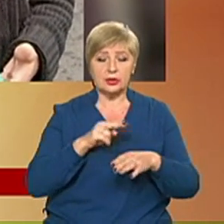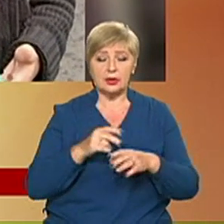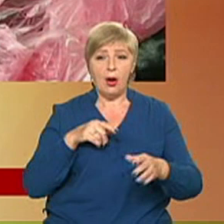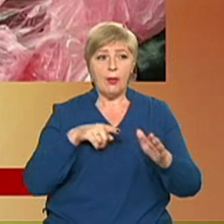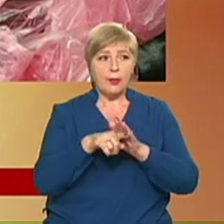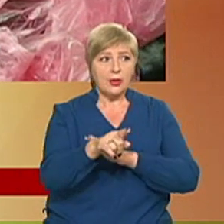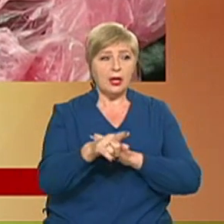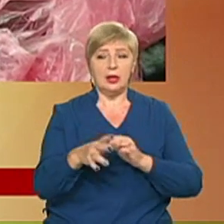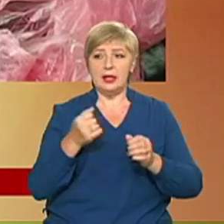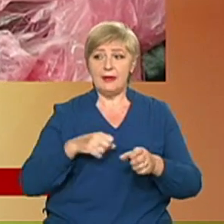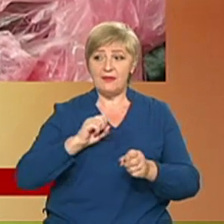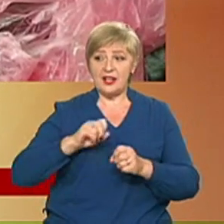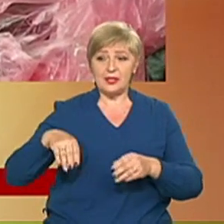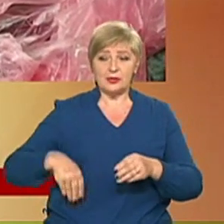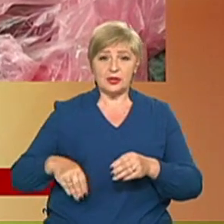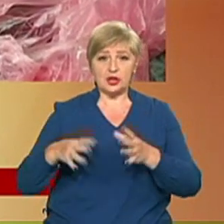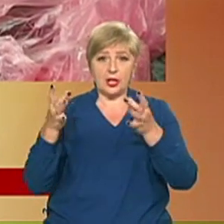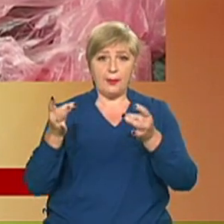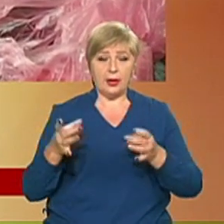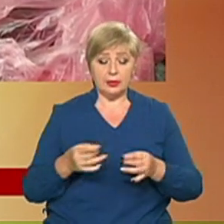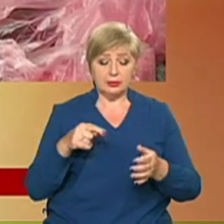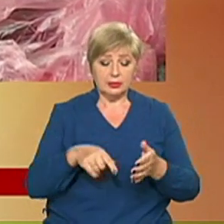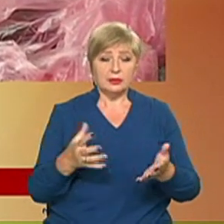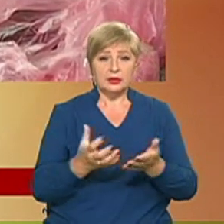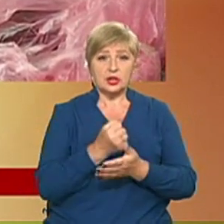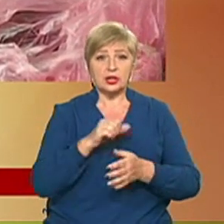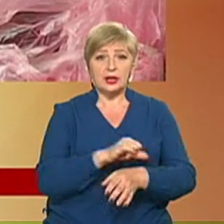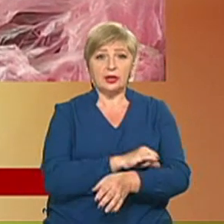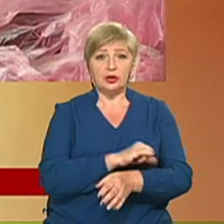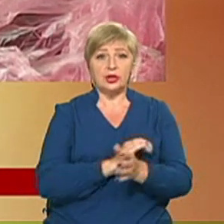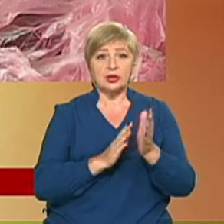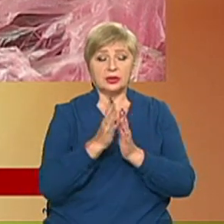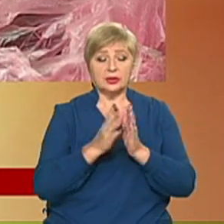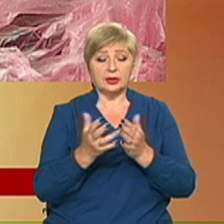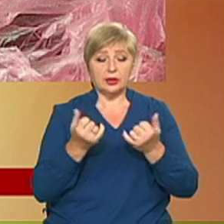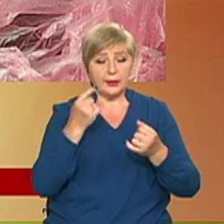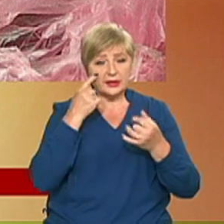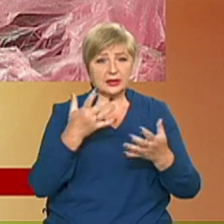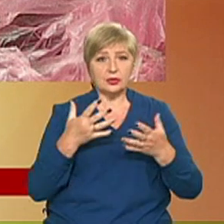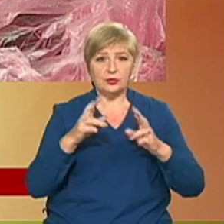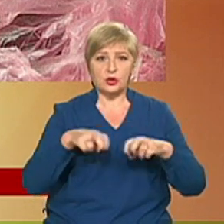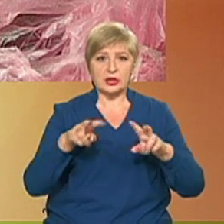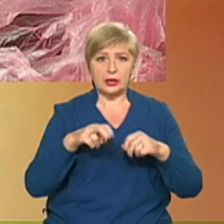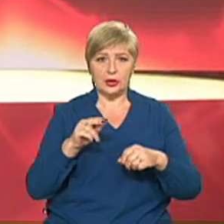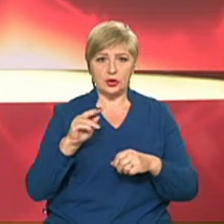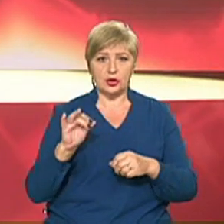та викинув з кишені пакунок. У ньому виявили наркотичні рослини. Усі обставини тепер з'ясовують слідчі.